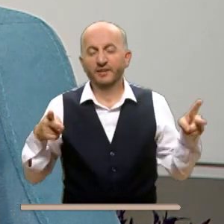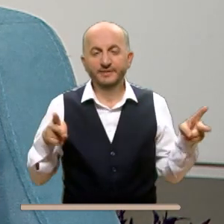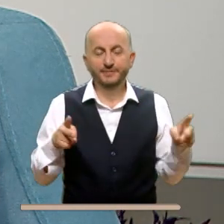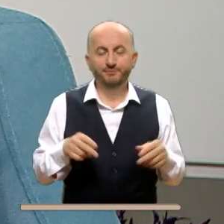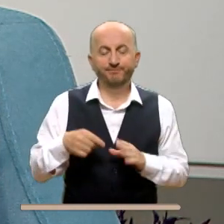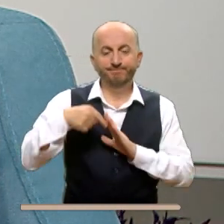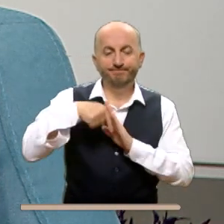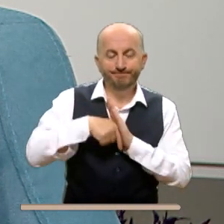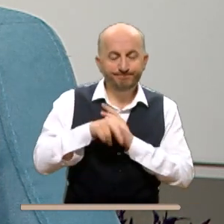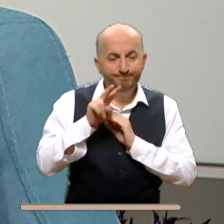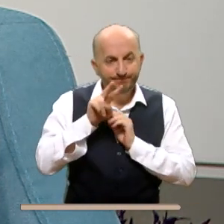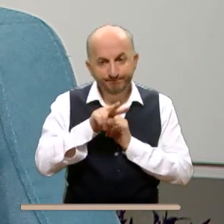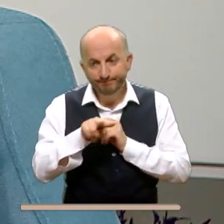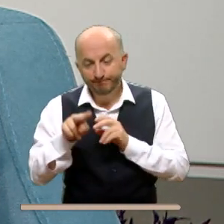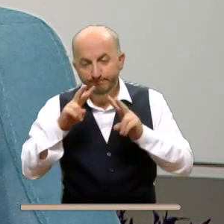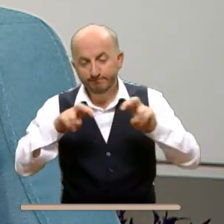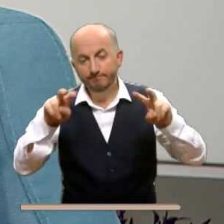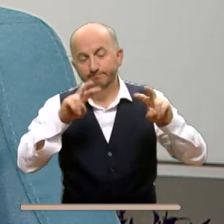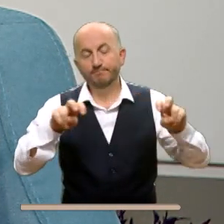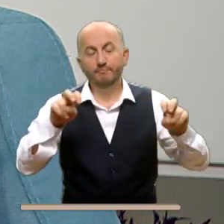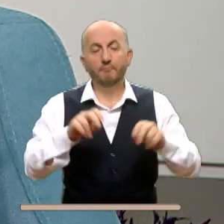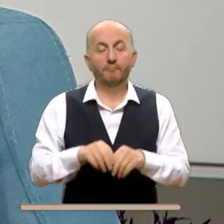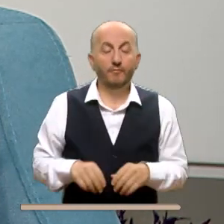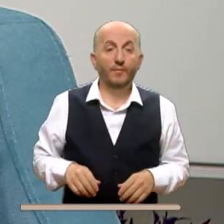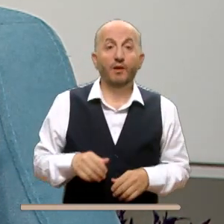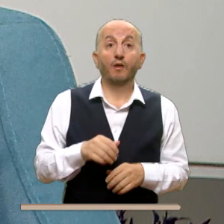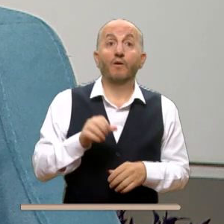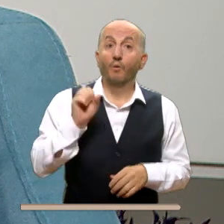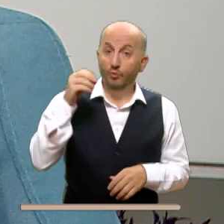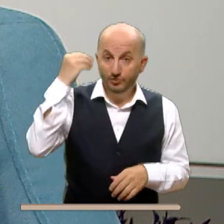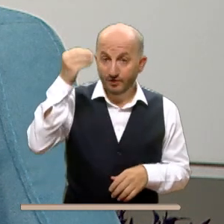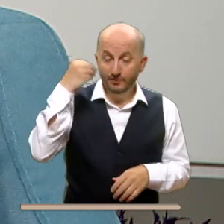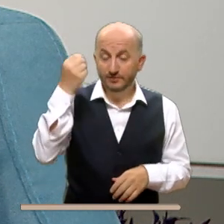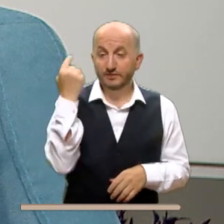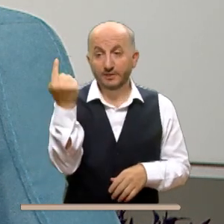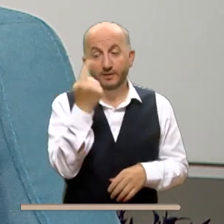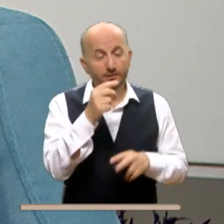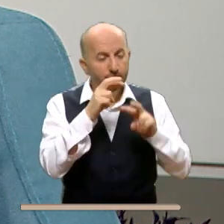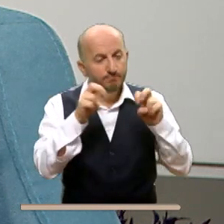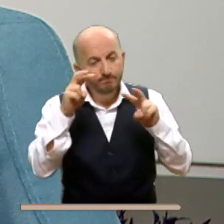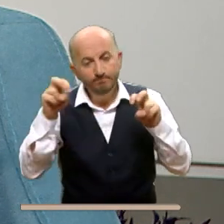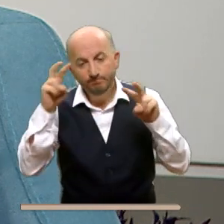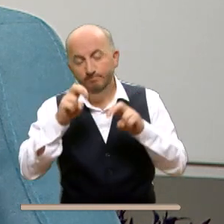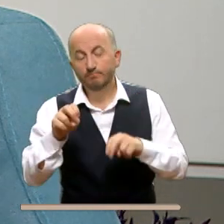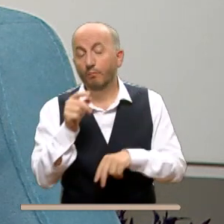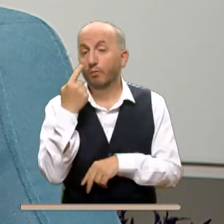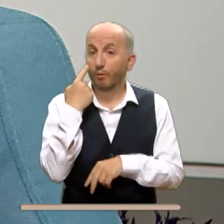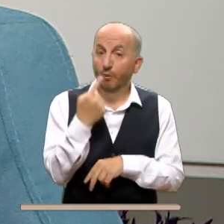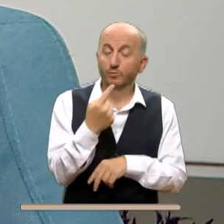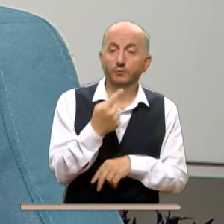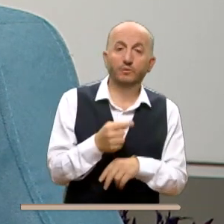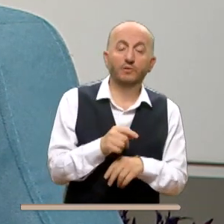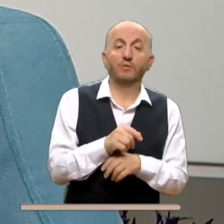programları dökümlerini görebilirler. Akademik kadromumuzu tek tek inceleyebilirler. Orada gördükleri